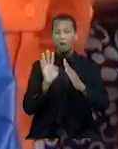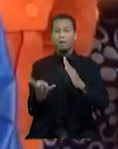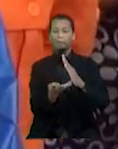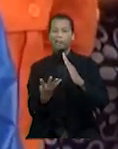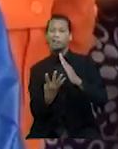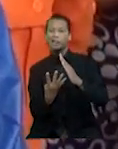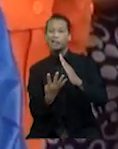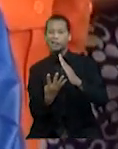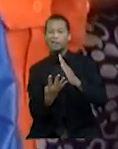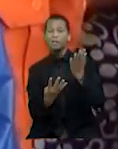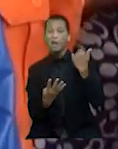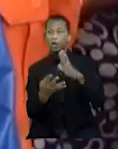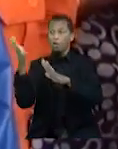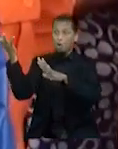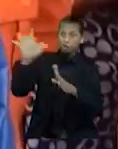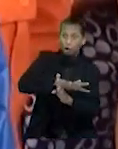dihuni 2 orang.